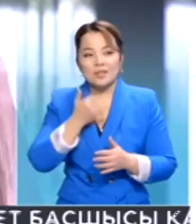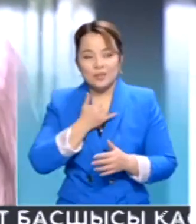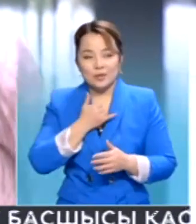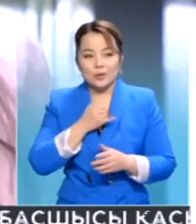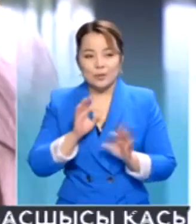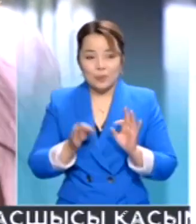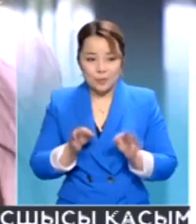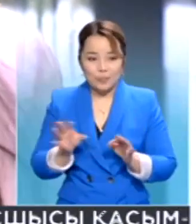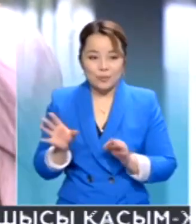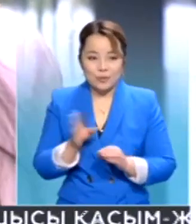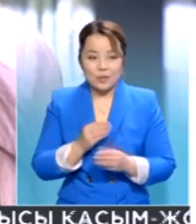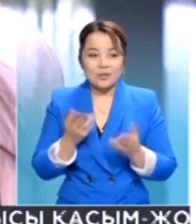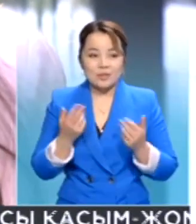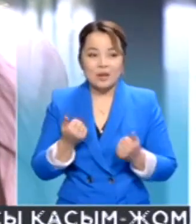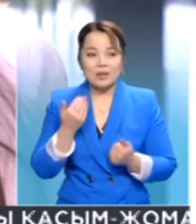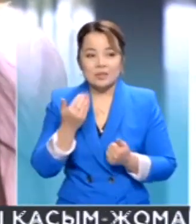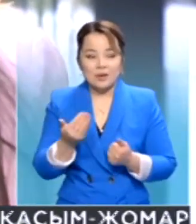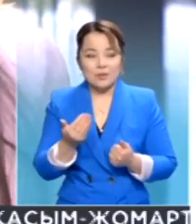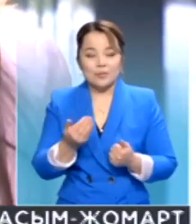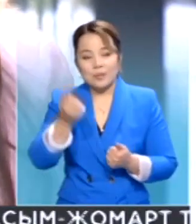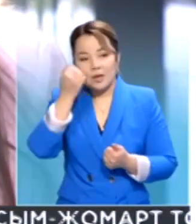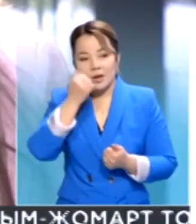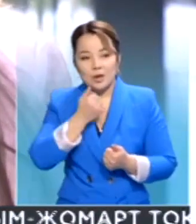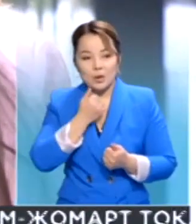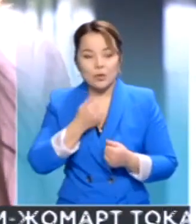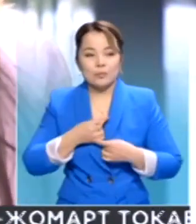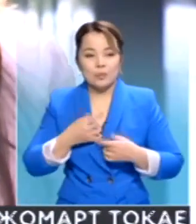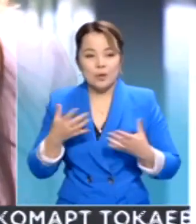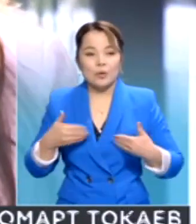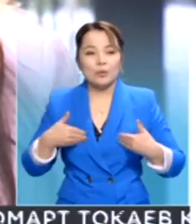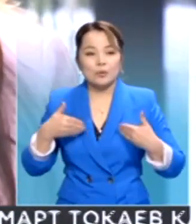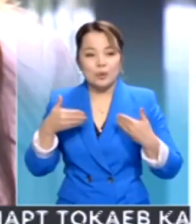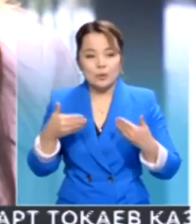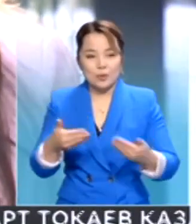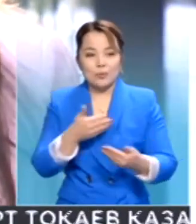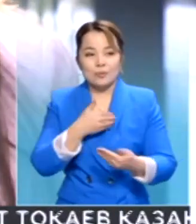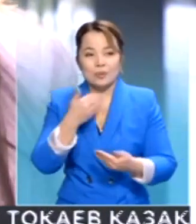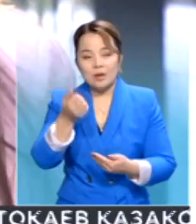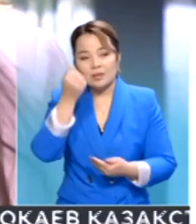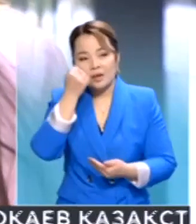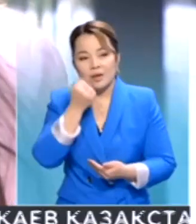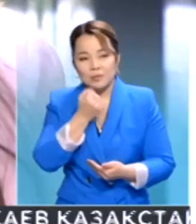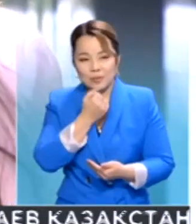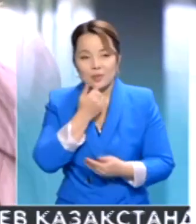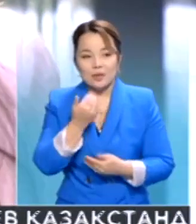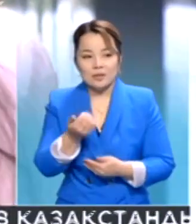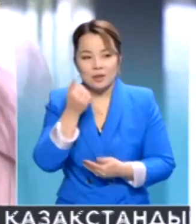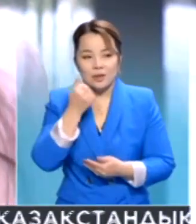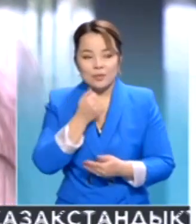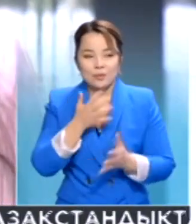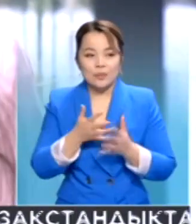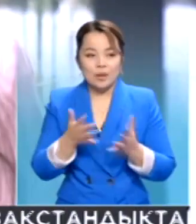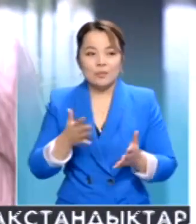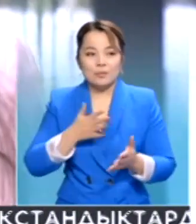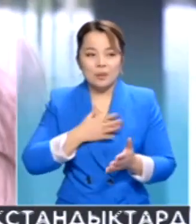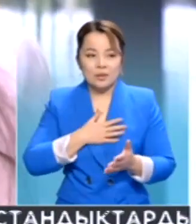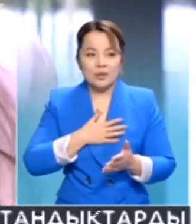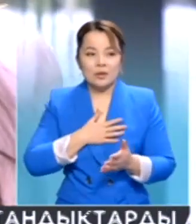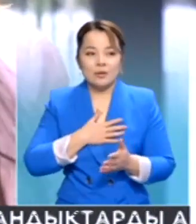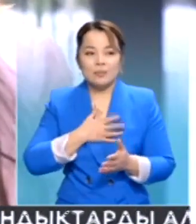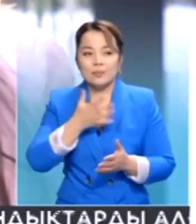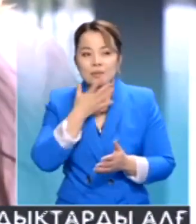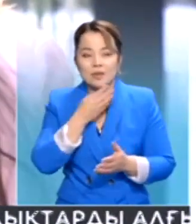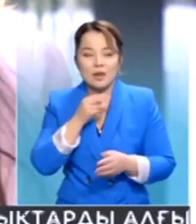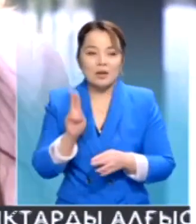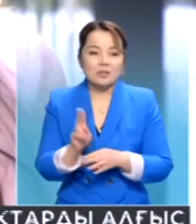Тыныштық, тыныштық. Бүгінгі сізді алғыс айту күнімен құттықтайын дегем. Ой, сізді, рахмет, рахмет. Мені әдемі